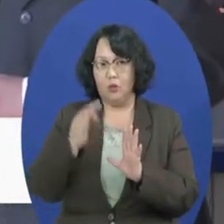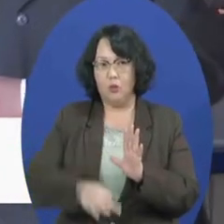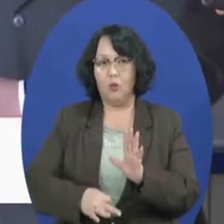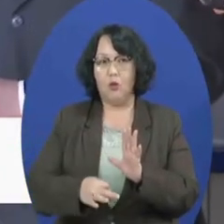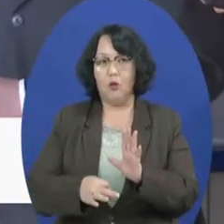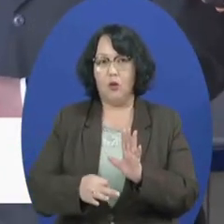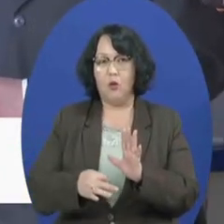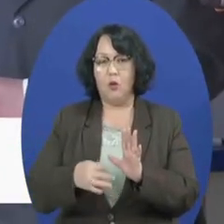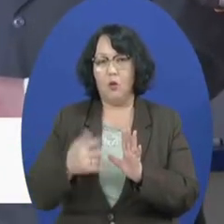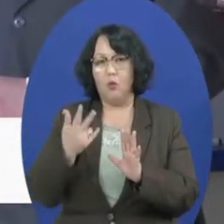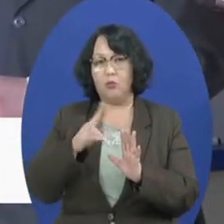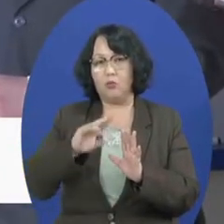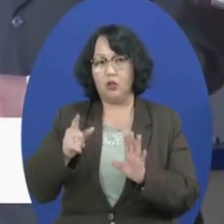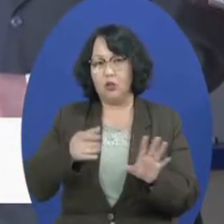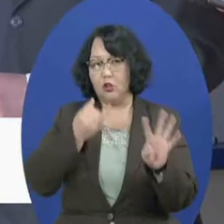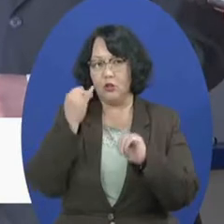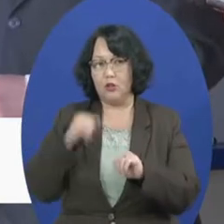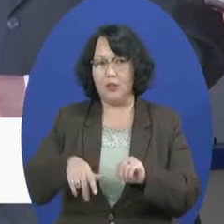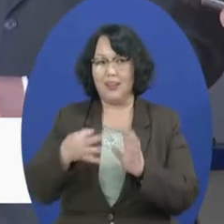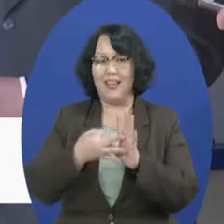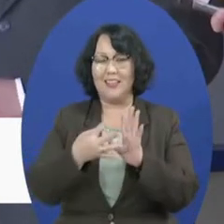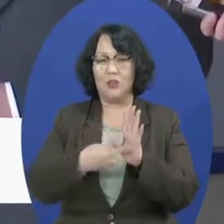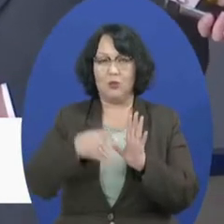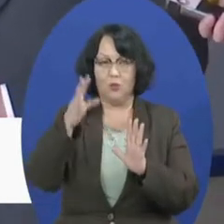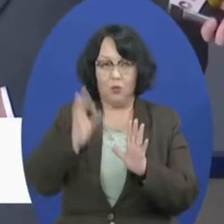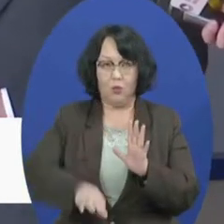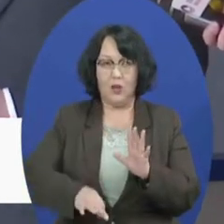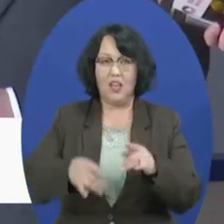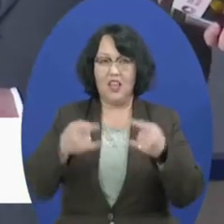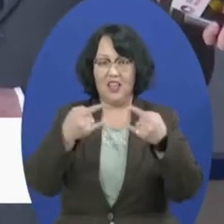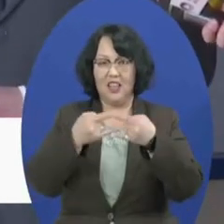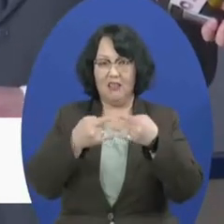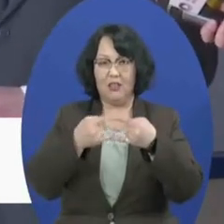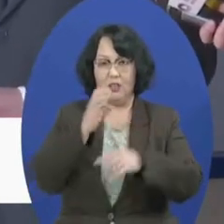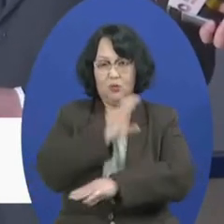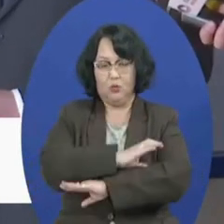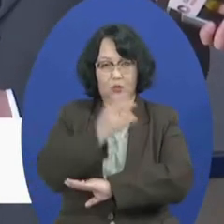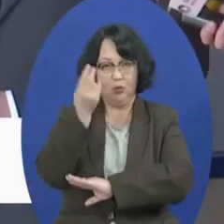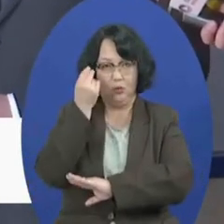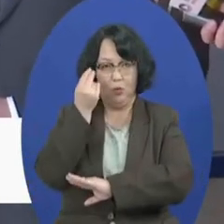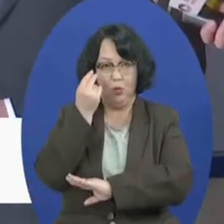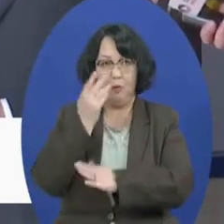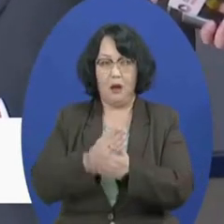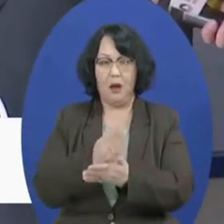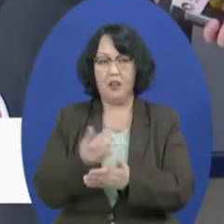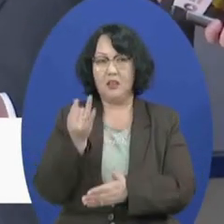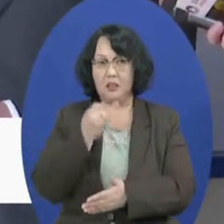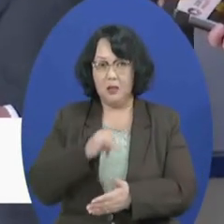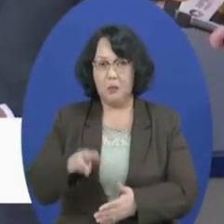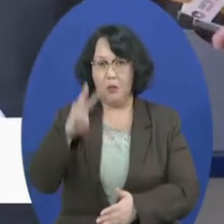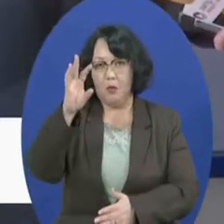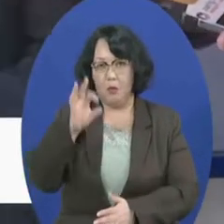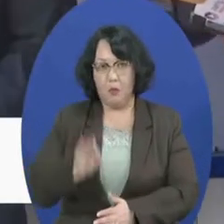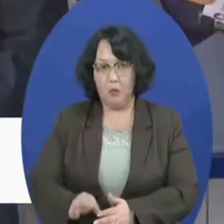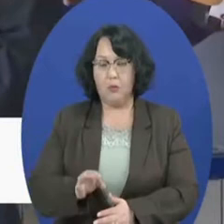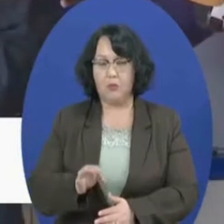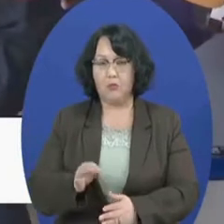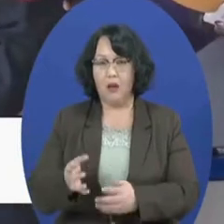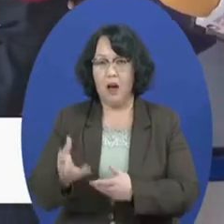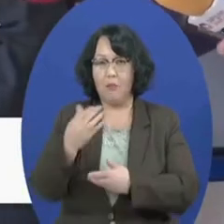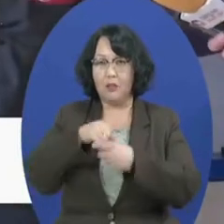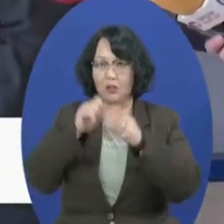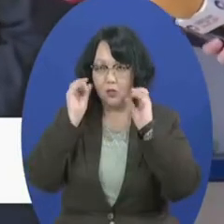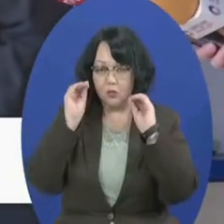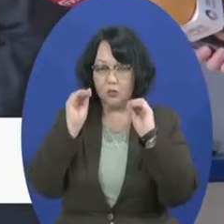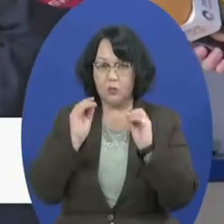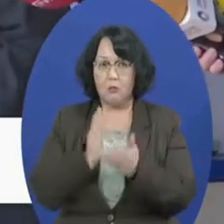дахь 7 хоногт 89 автай гэд тэлээчлийн хамрагдалт бол одоо нийслэлийн хэмжээнд ийм хамрагдалттай байна гэж харагдсан. Сургуулийн өмнөх